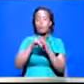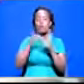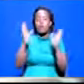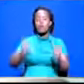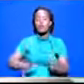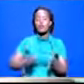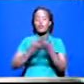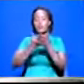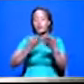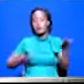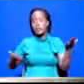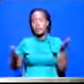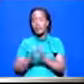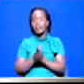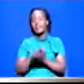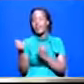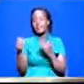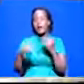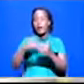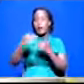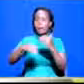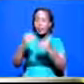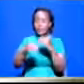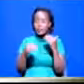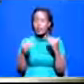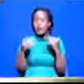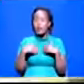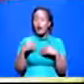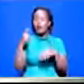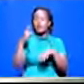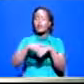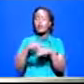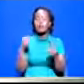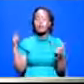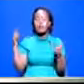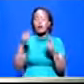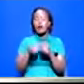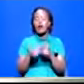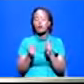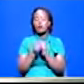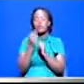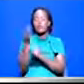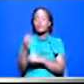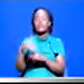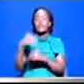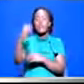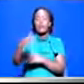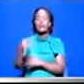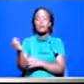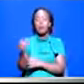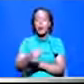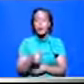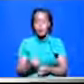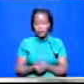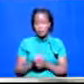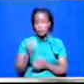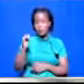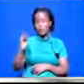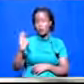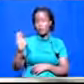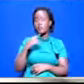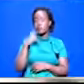vifaa vingine vya uchaguzi zimepewa muda hadi tarehe 13 mwezi ujao kufanya hivyo. Kwa mujibu wa tume hiyo, utaratibu